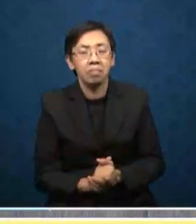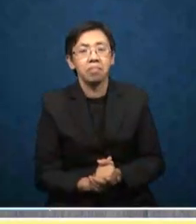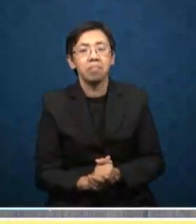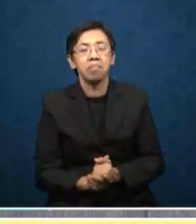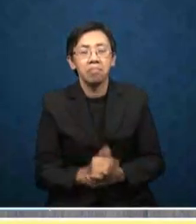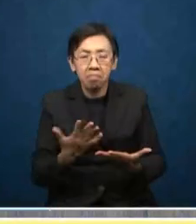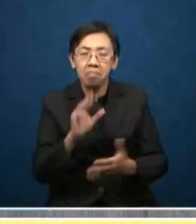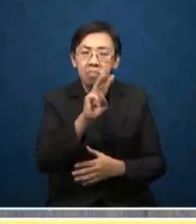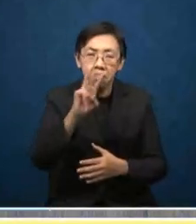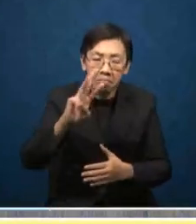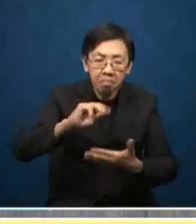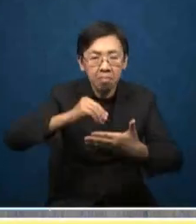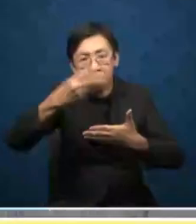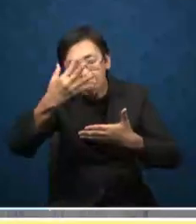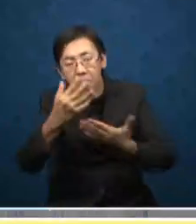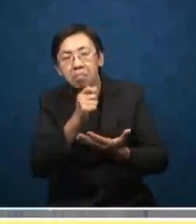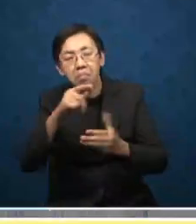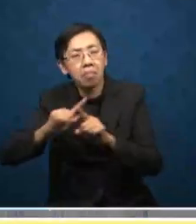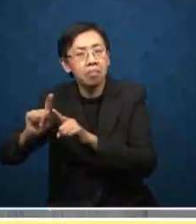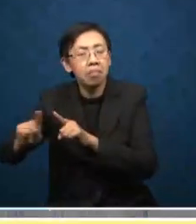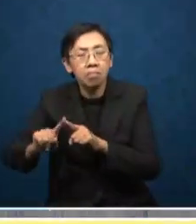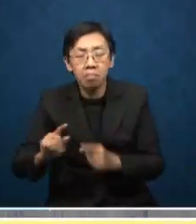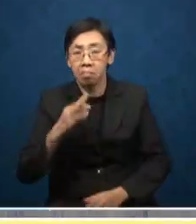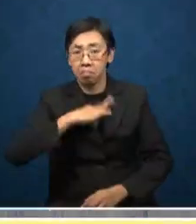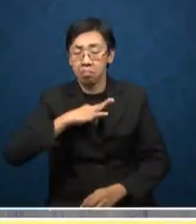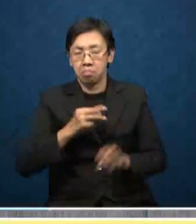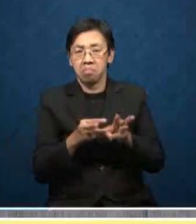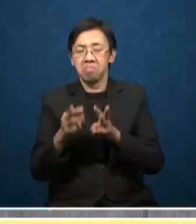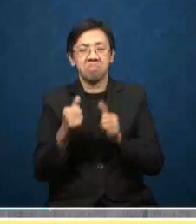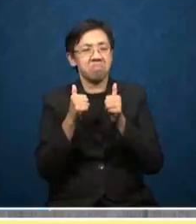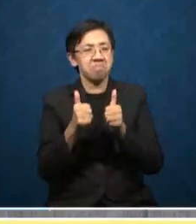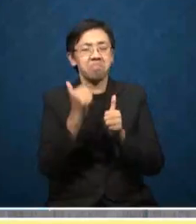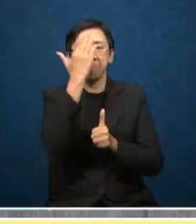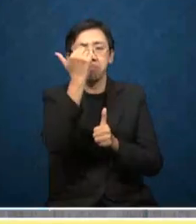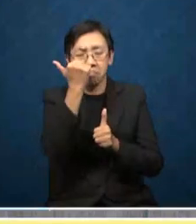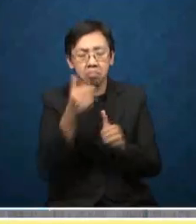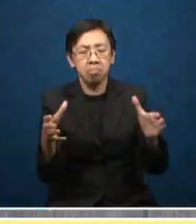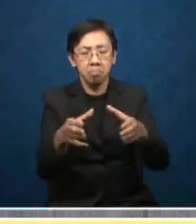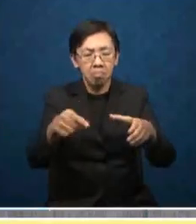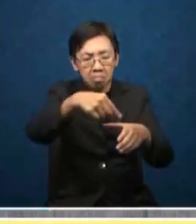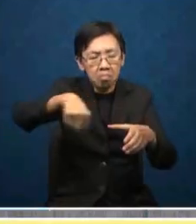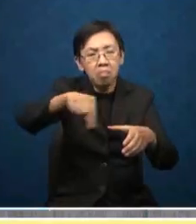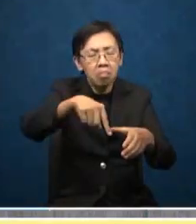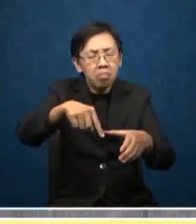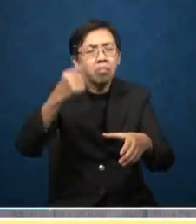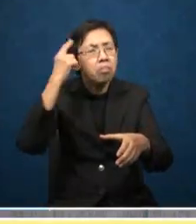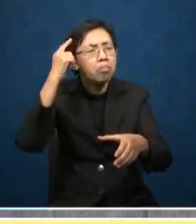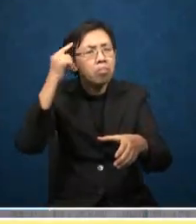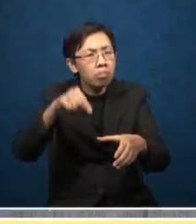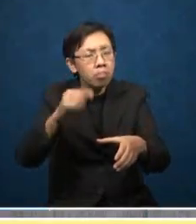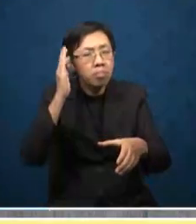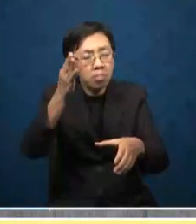อิเล็กทรอนิกส์ต่างๆดิ้นคิดว่าวิธีการหลากหลายเหล่านี้ดีมากเพราะมันอยู่กับกลุ่มบุคคลหลายกลุ่มที่สามารถที่